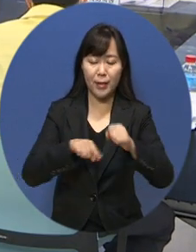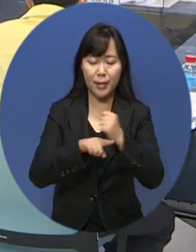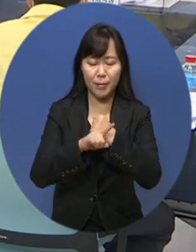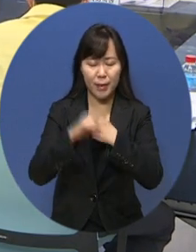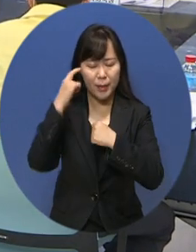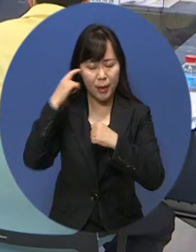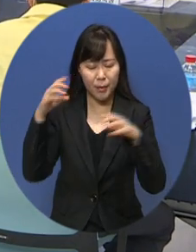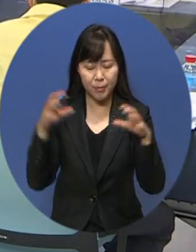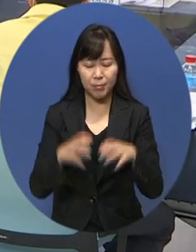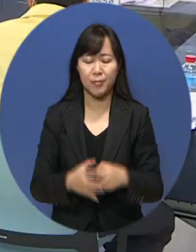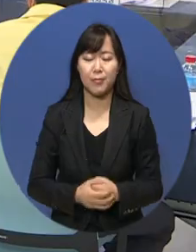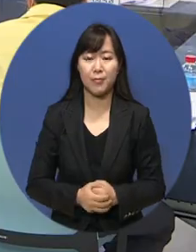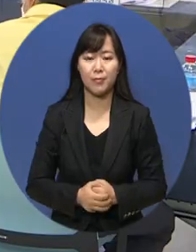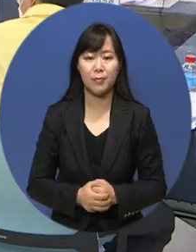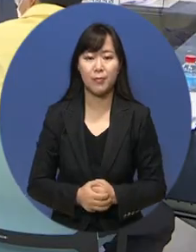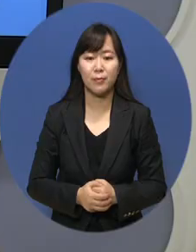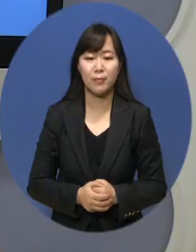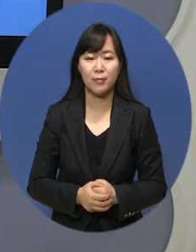데 뜻을 모았습니다.